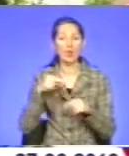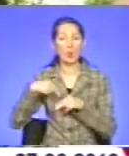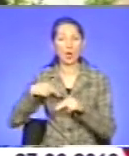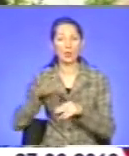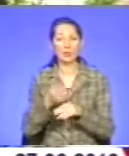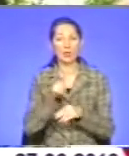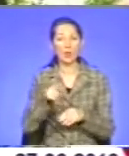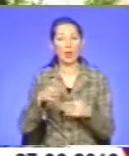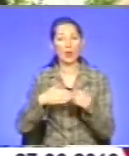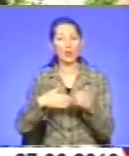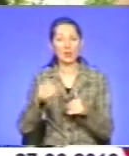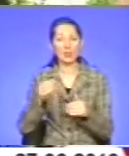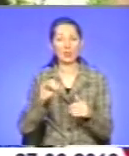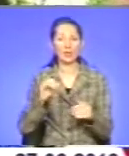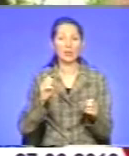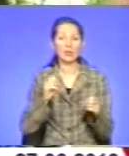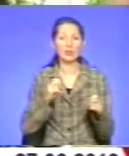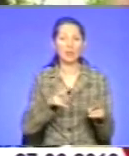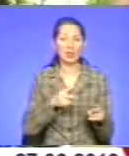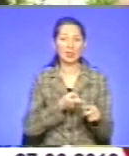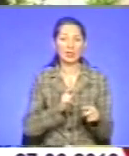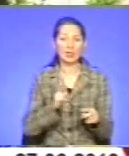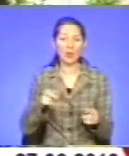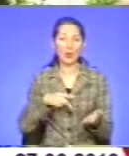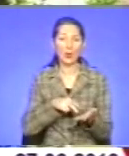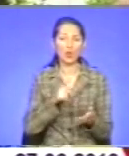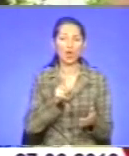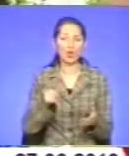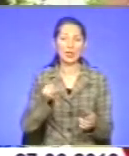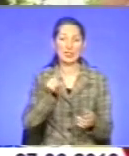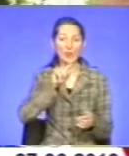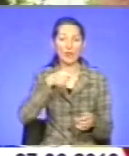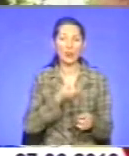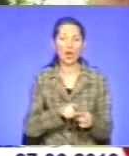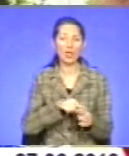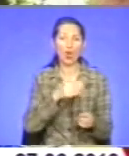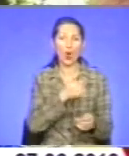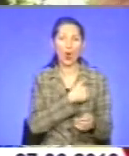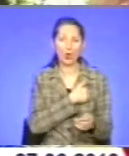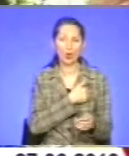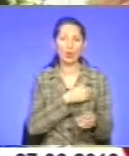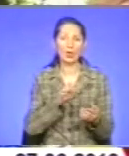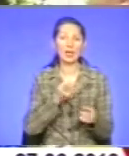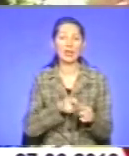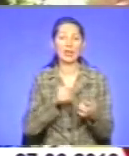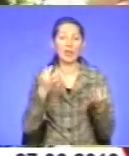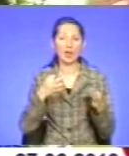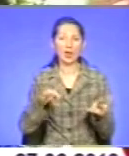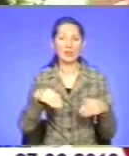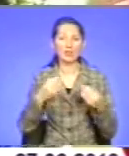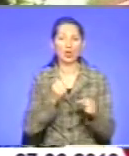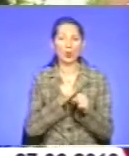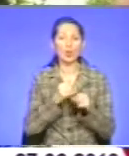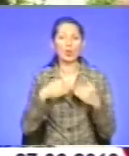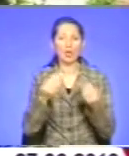професіями, спеціальностями, з якими приходять люди, і з тими вимогами, які хочуть, які вакансії дають роботодавці.